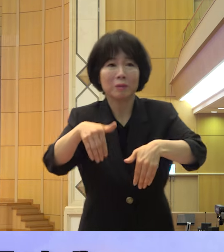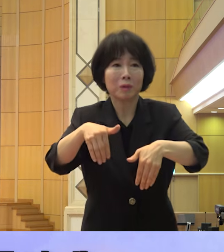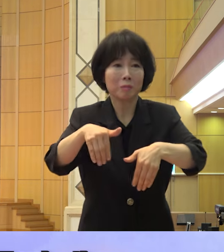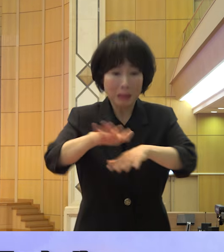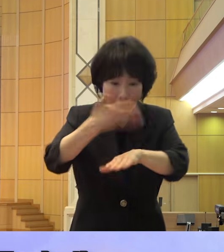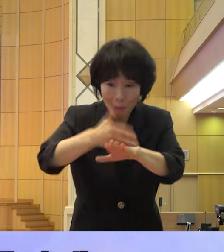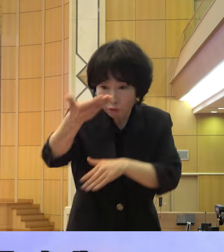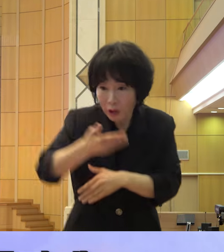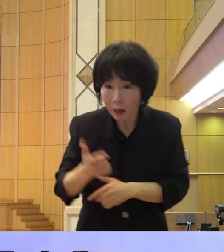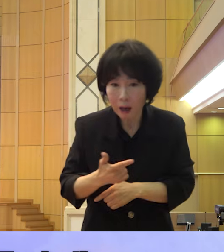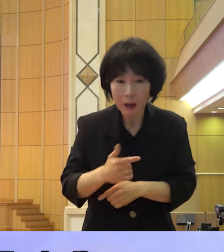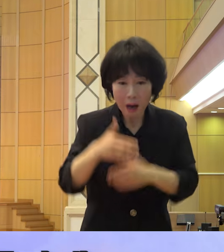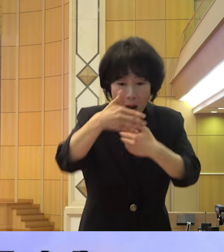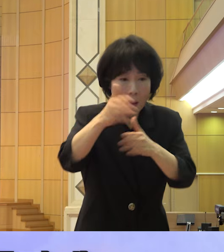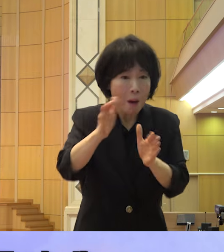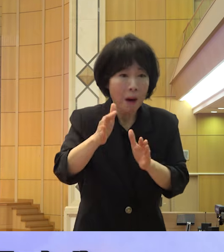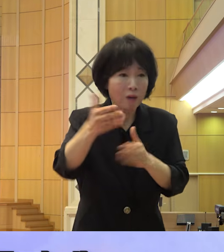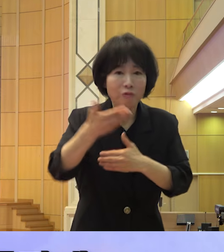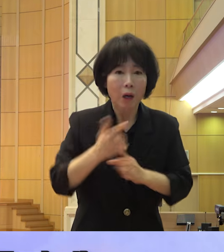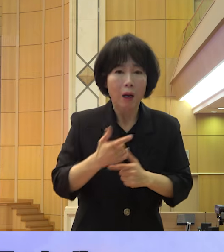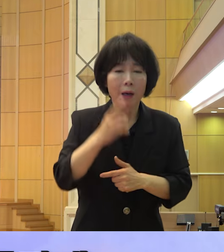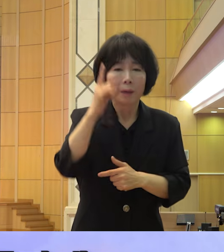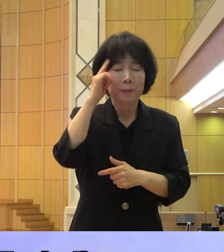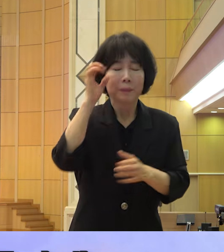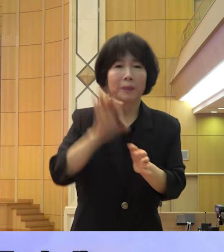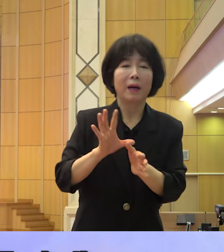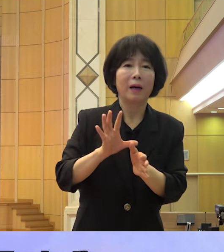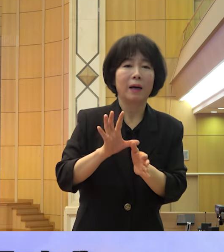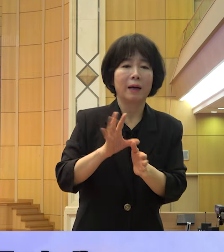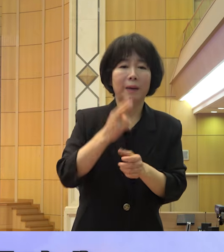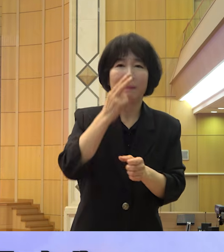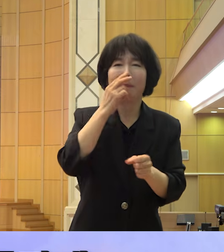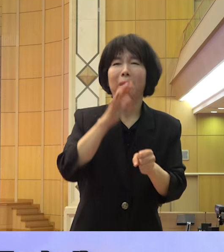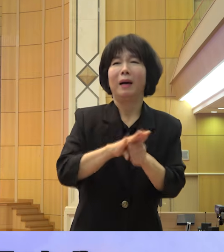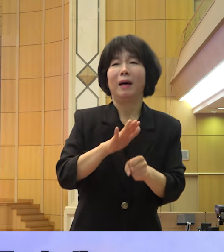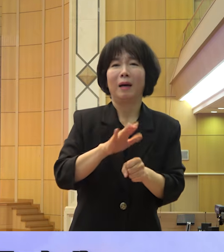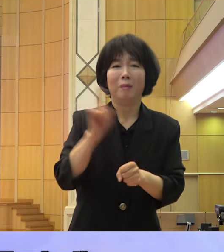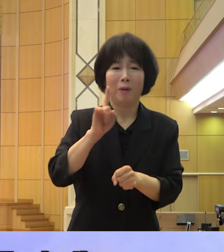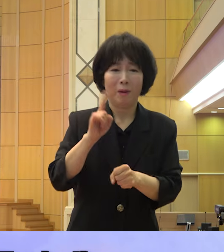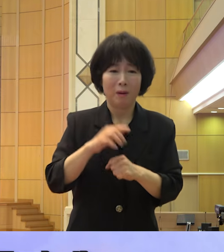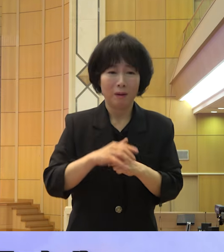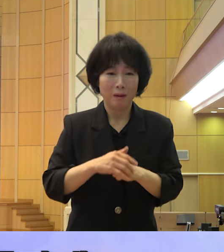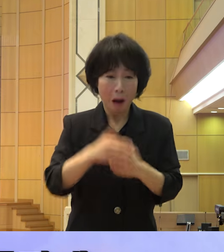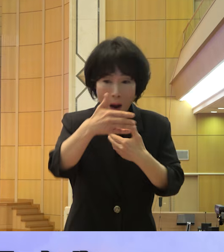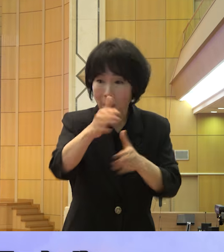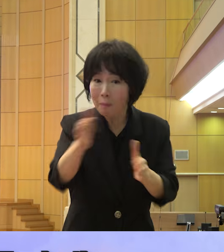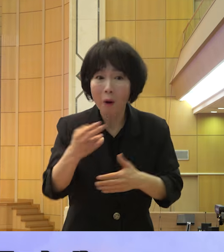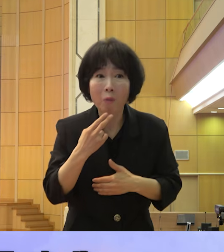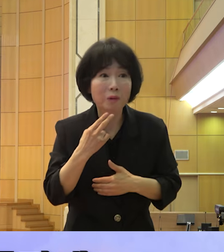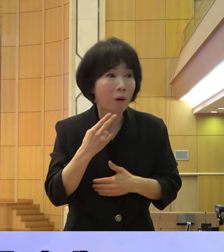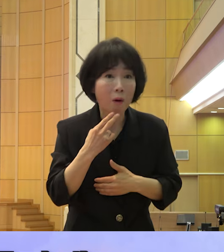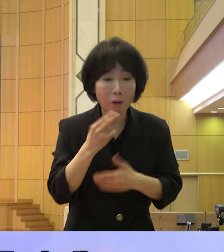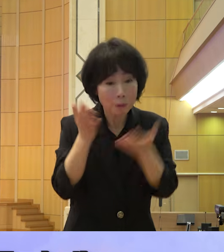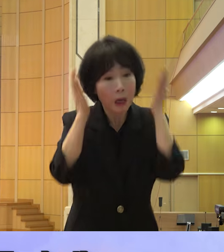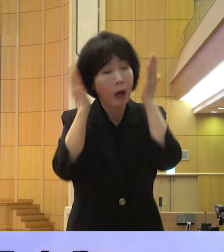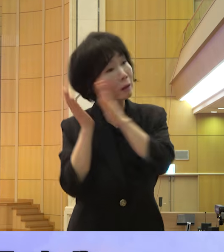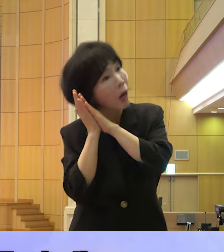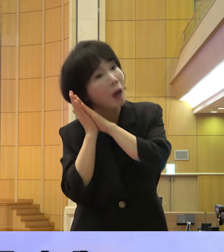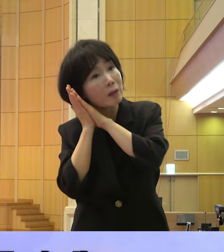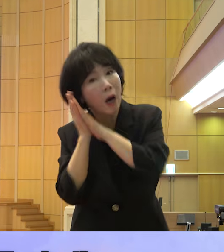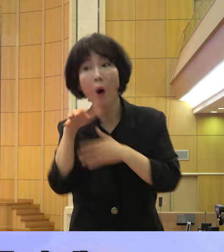줘요. 방황에서 자는 것도 아니고 그냥 뭐라 그래야 됩니까? 그냥 식탁 위에처럼